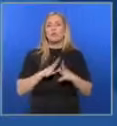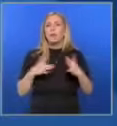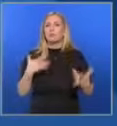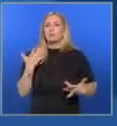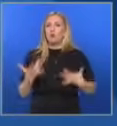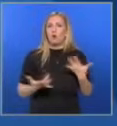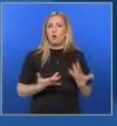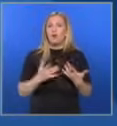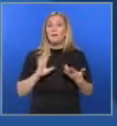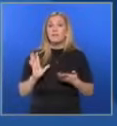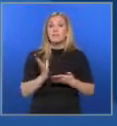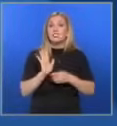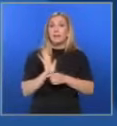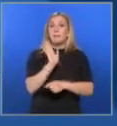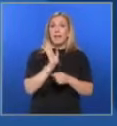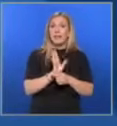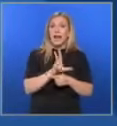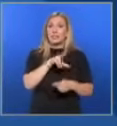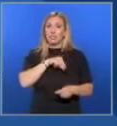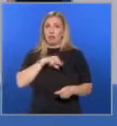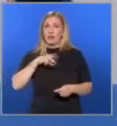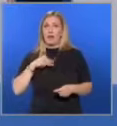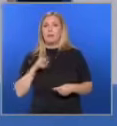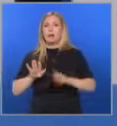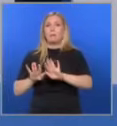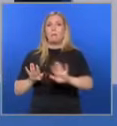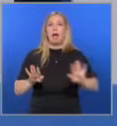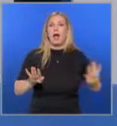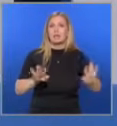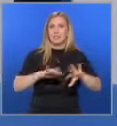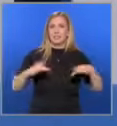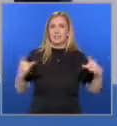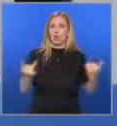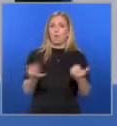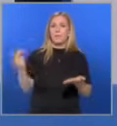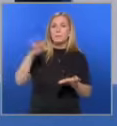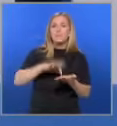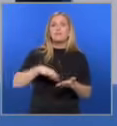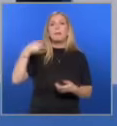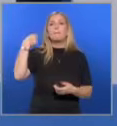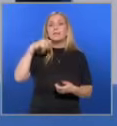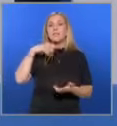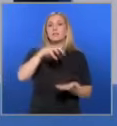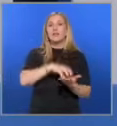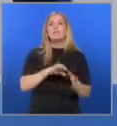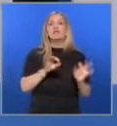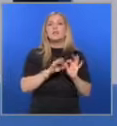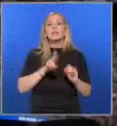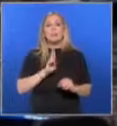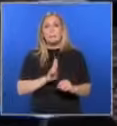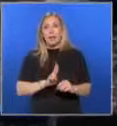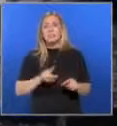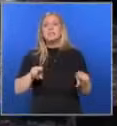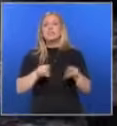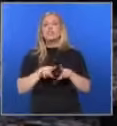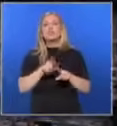Всички 15 трофея на белите от Шампионската лига бяха изложени на терена, а на събитието присъстваха президентът на клуба Флорентино Перес, както